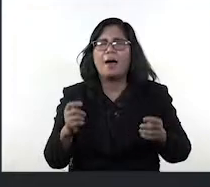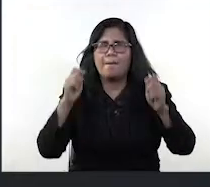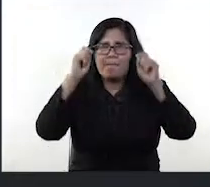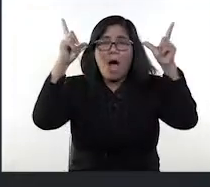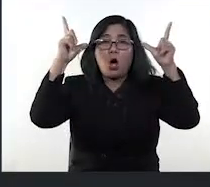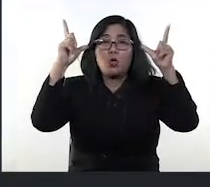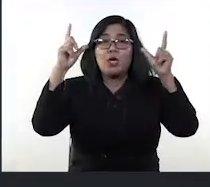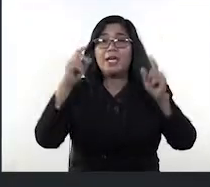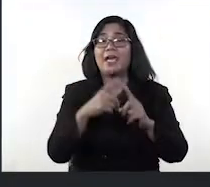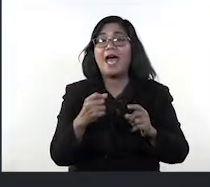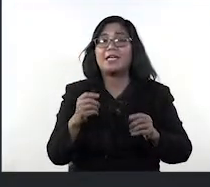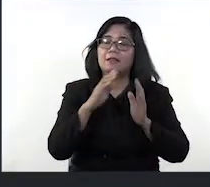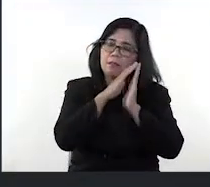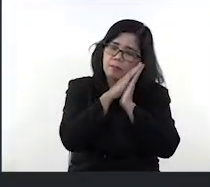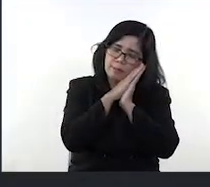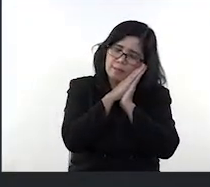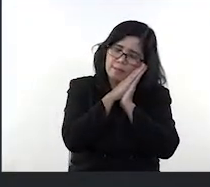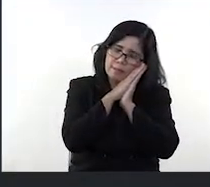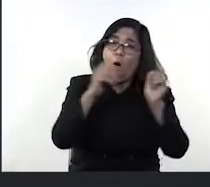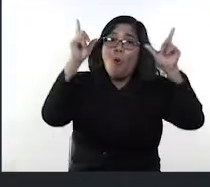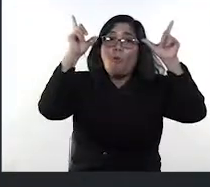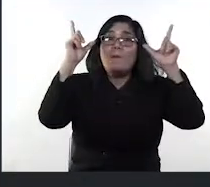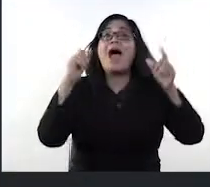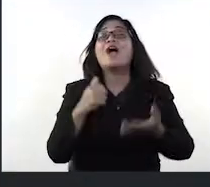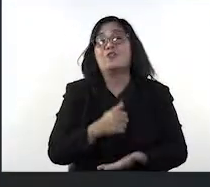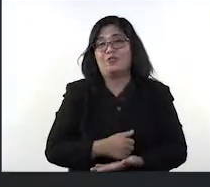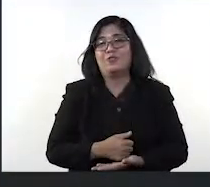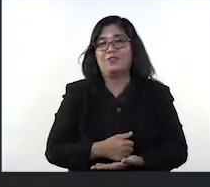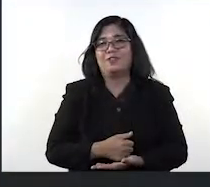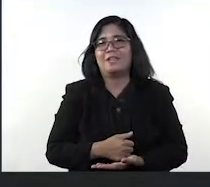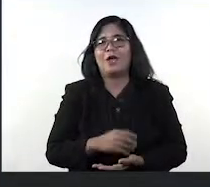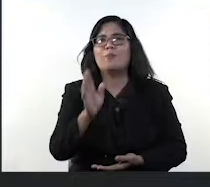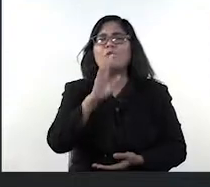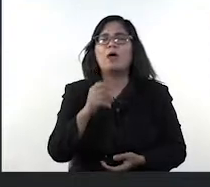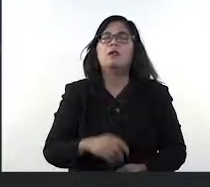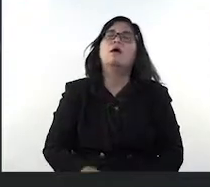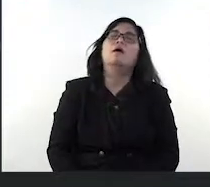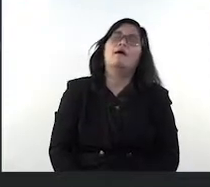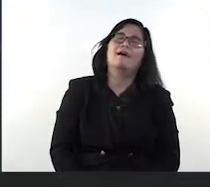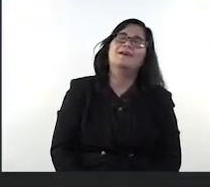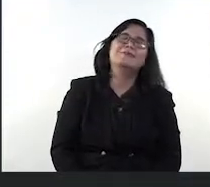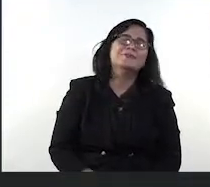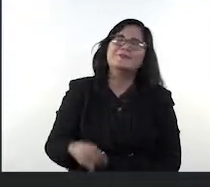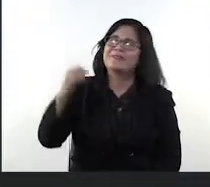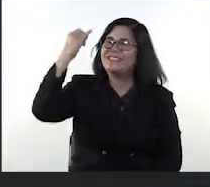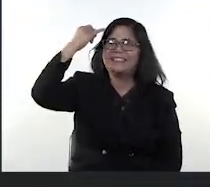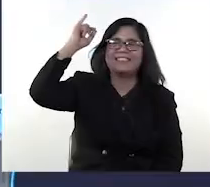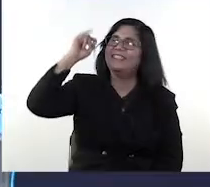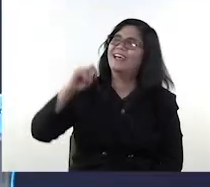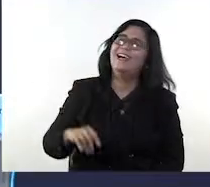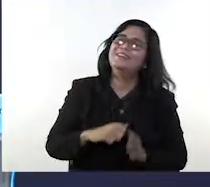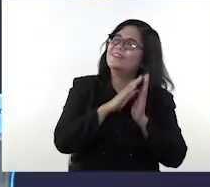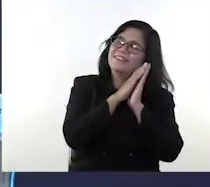hai aneh Hai enak kalau kita masih tertidur dan menikmati mimpi kita asyik Hai tapi kita tidak pernah